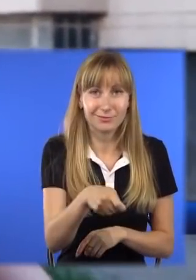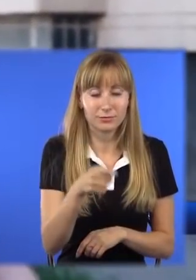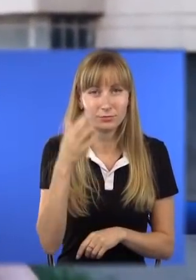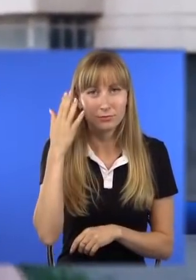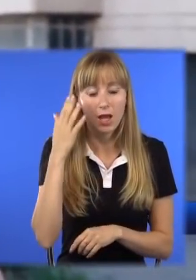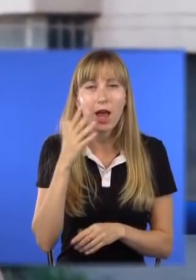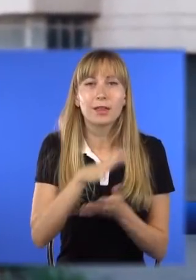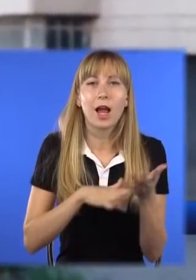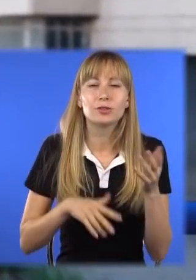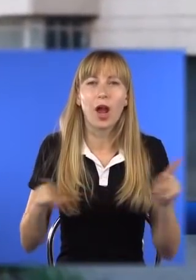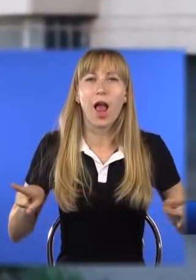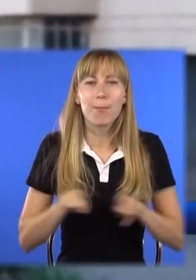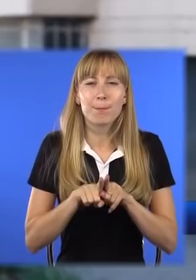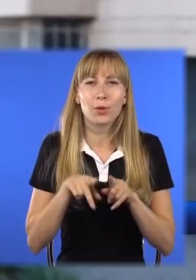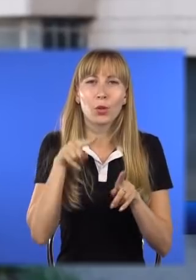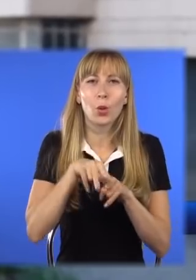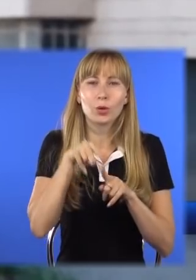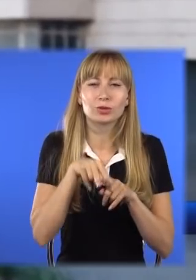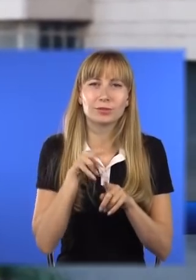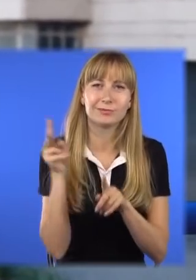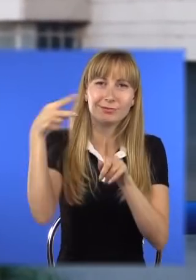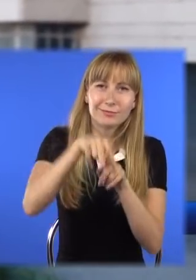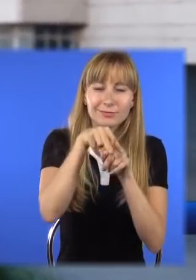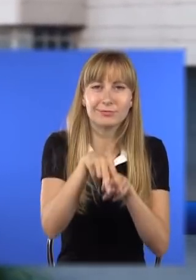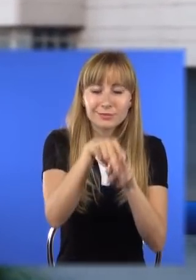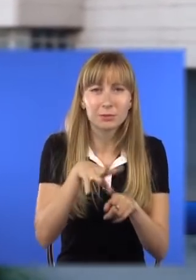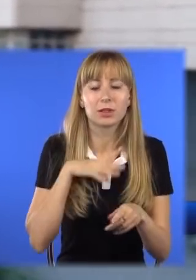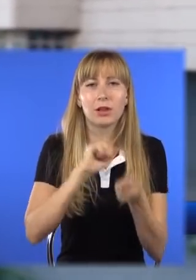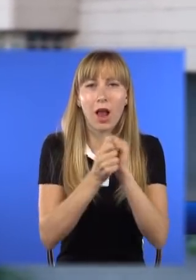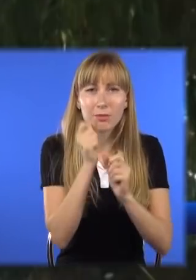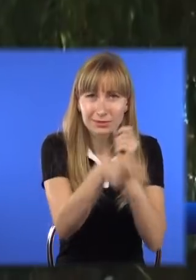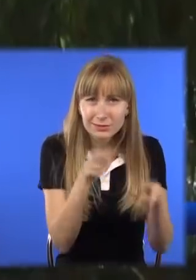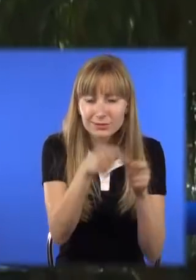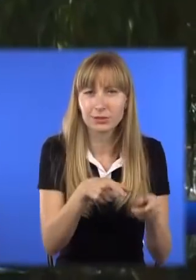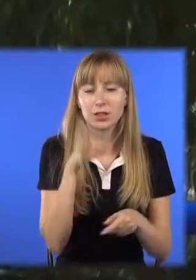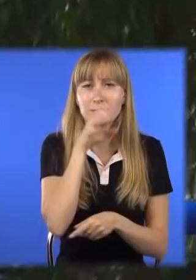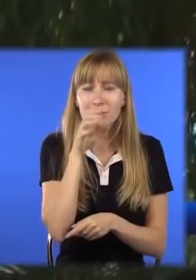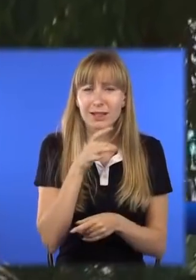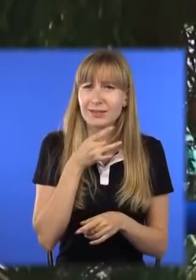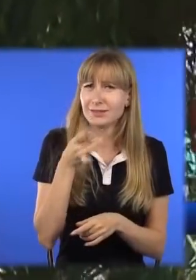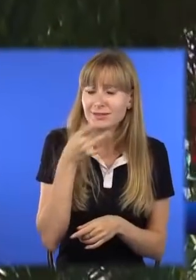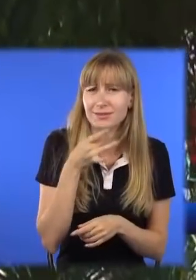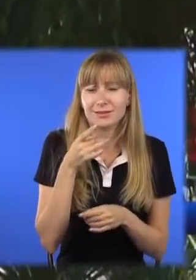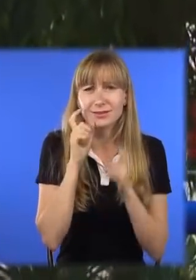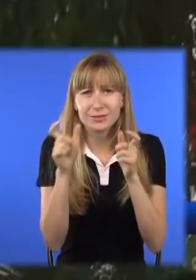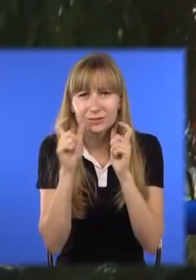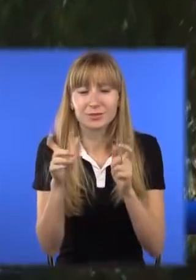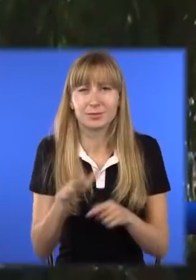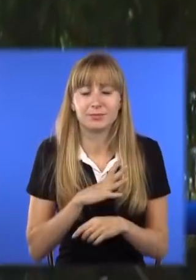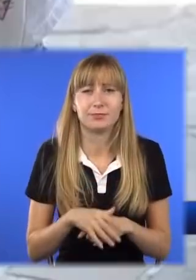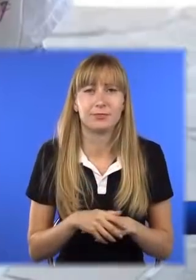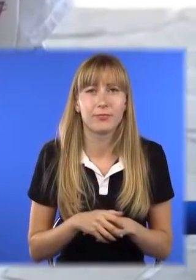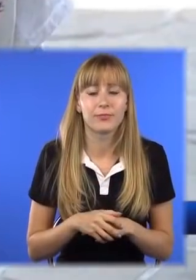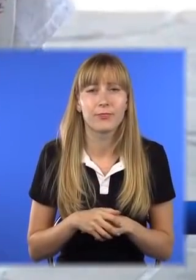лошаді, бил її і камні в рот кидав. Собака виїжджала, піщала. А ось у Саксаганському районі біля